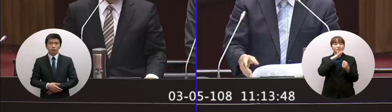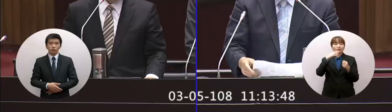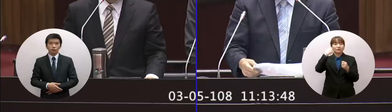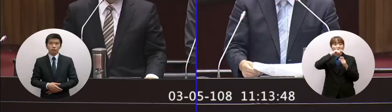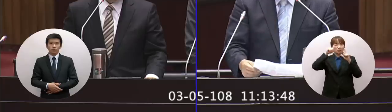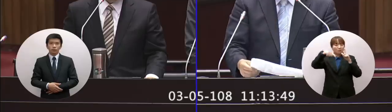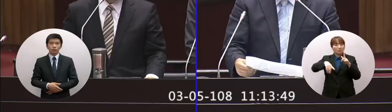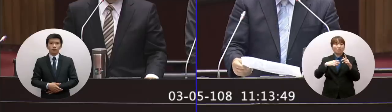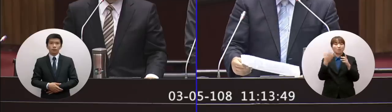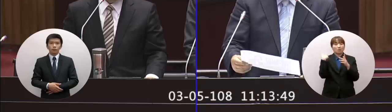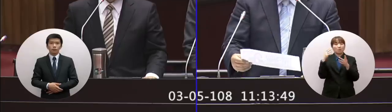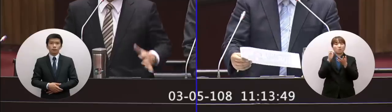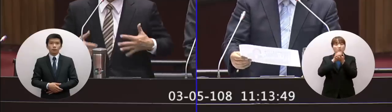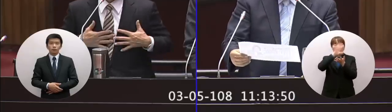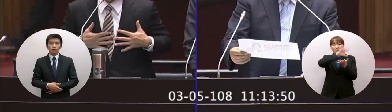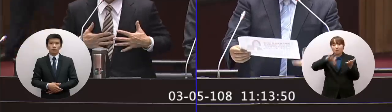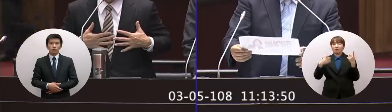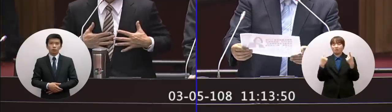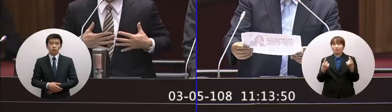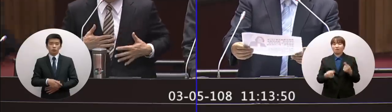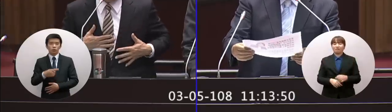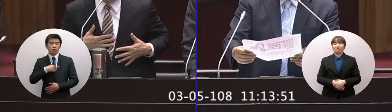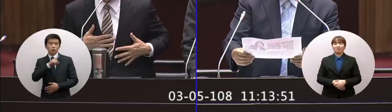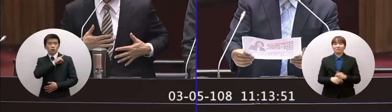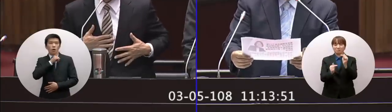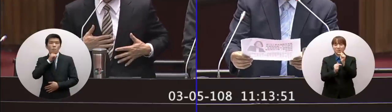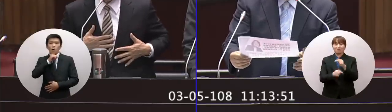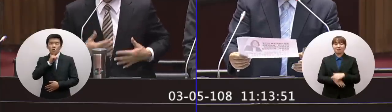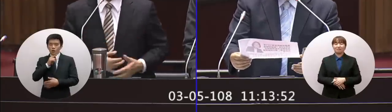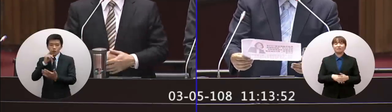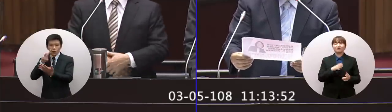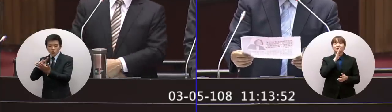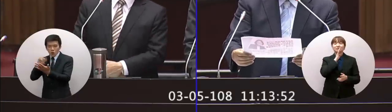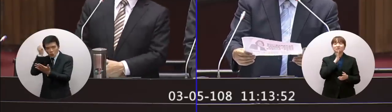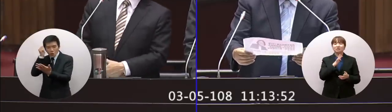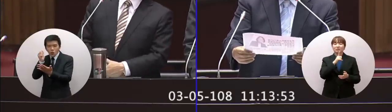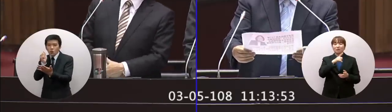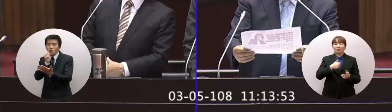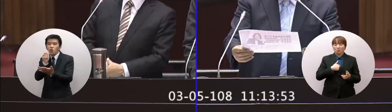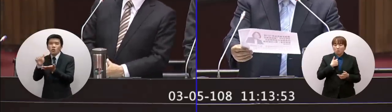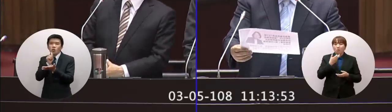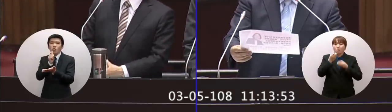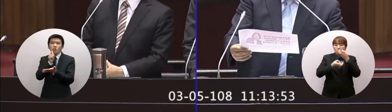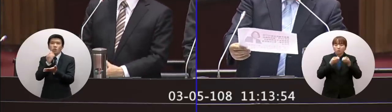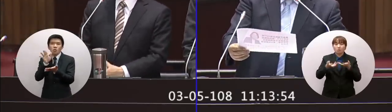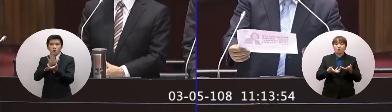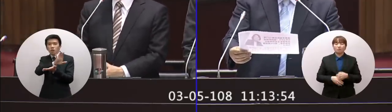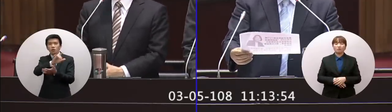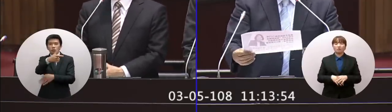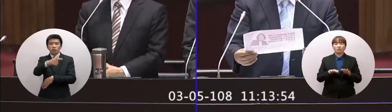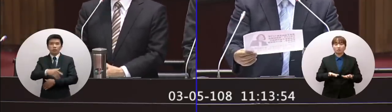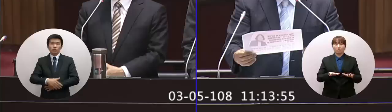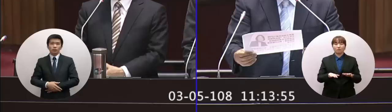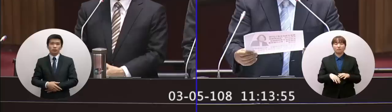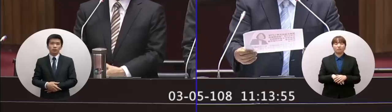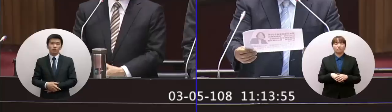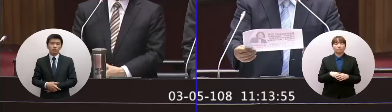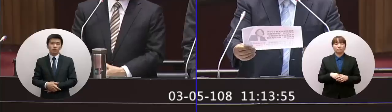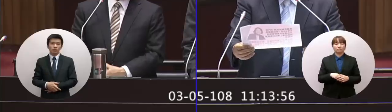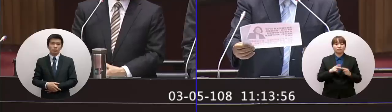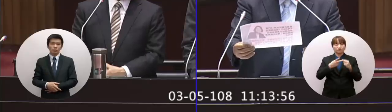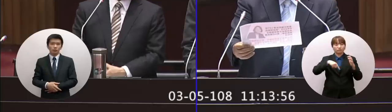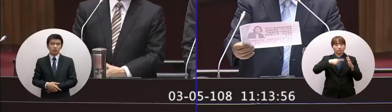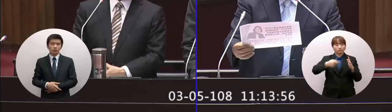是完全一致。我个人非常佩服， 因为是我的话，不是背来的， 是肺腑之言呐哈。但是我现在接下来要跟院